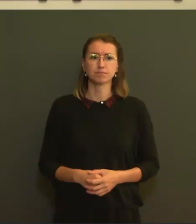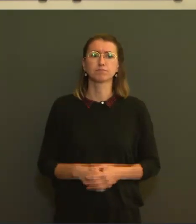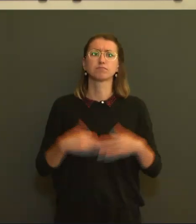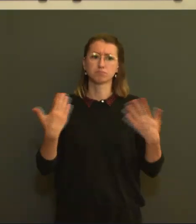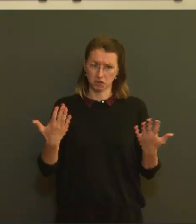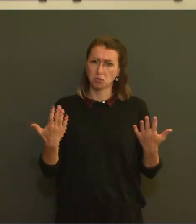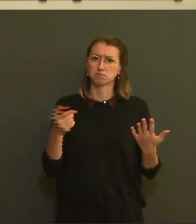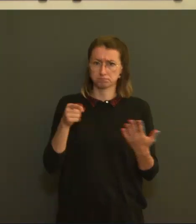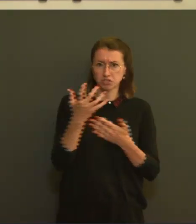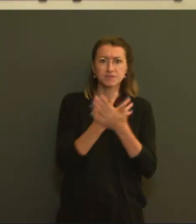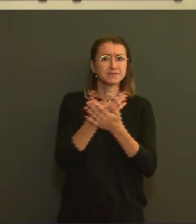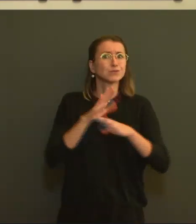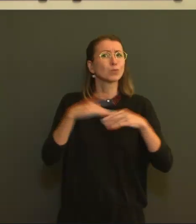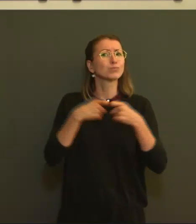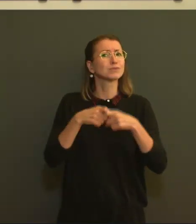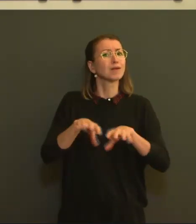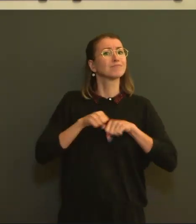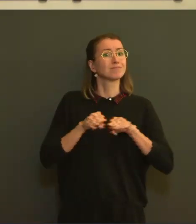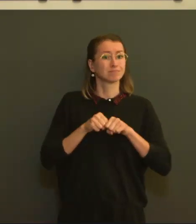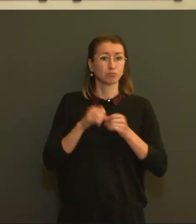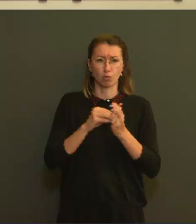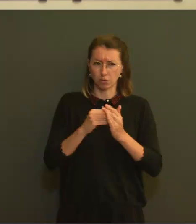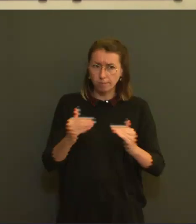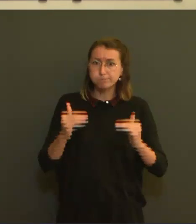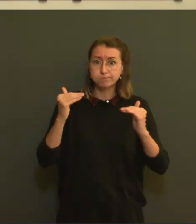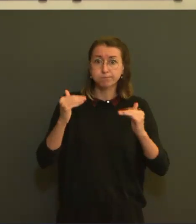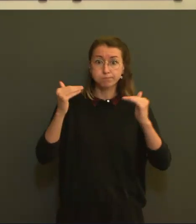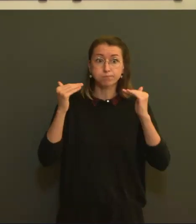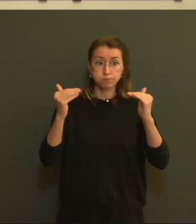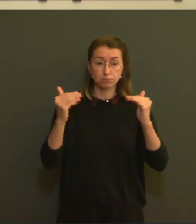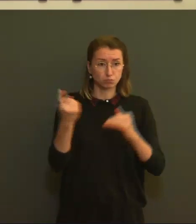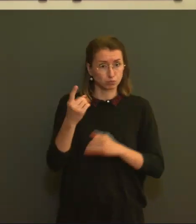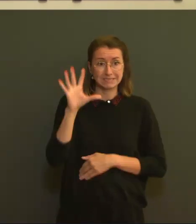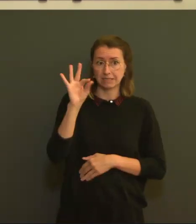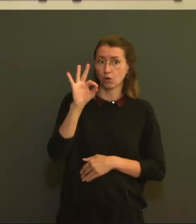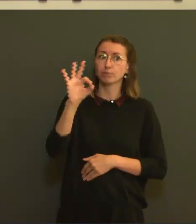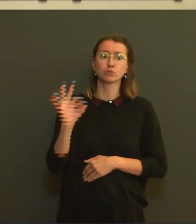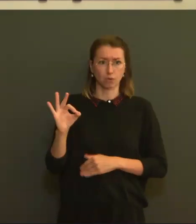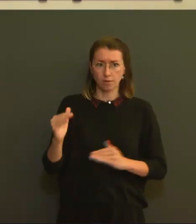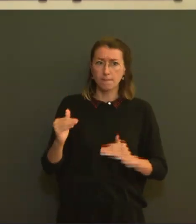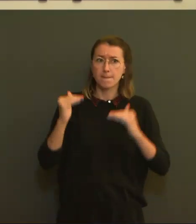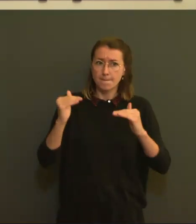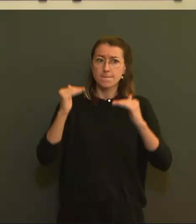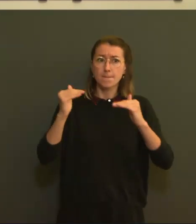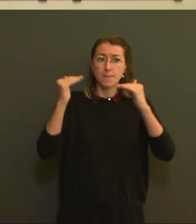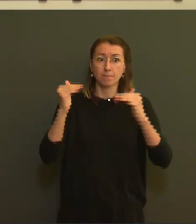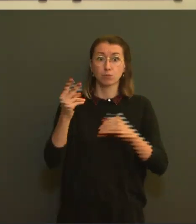augmentations soutenues d'environ 50%, ce qui correspond à un doublement toutes les deux